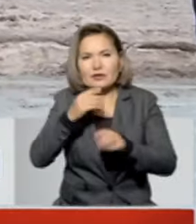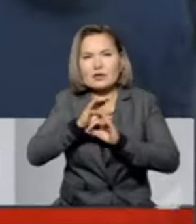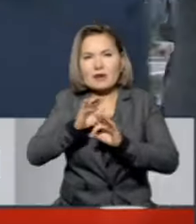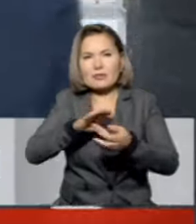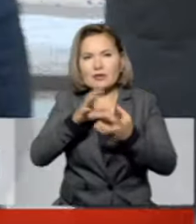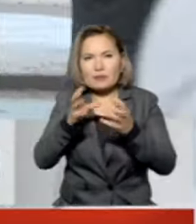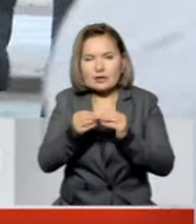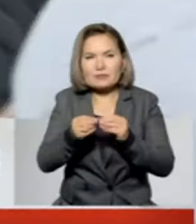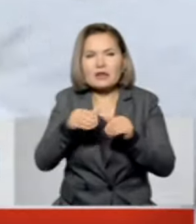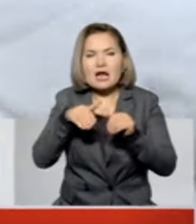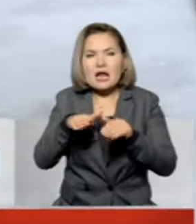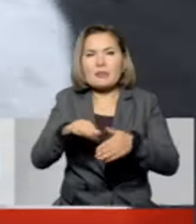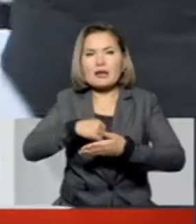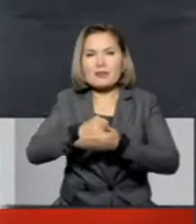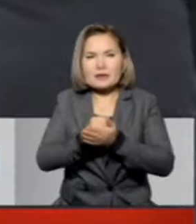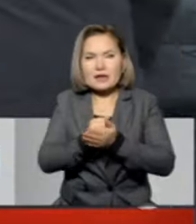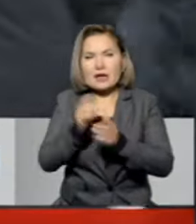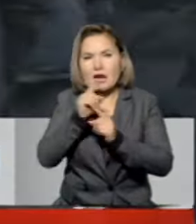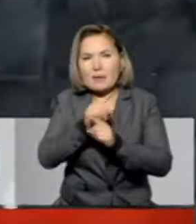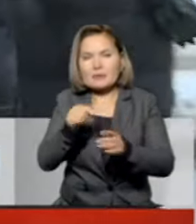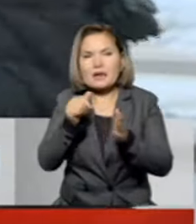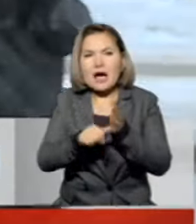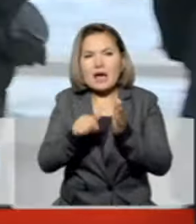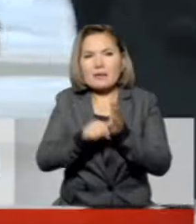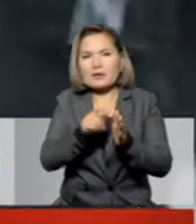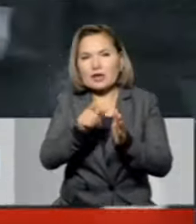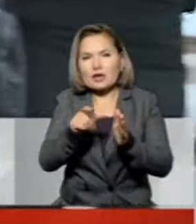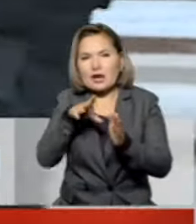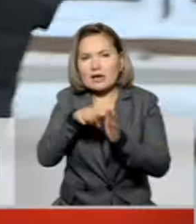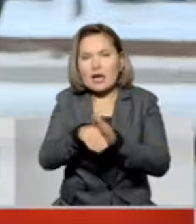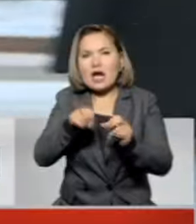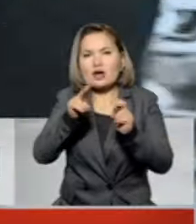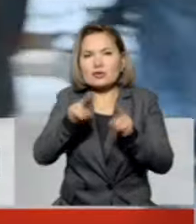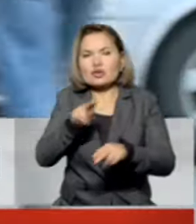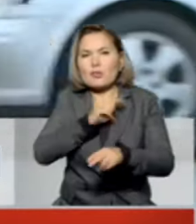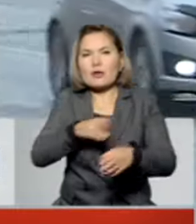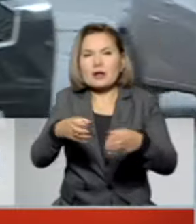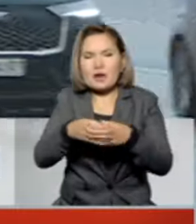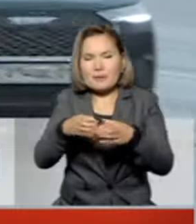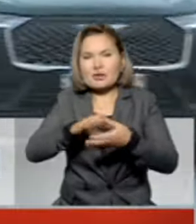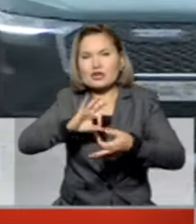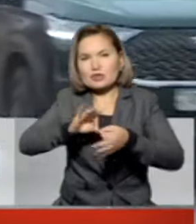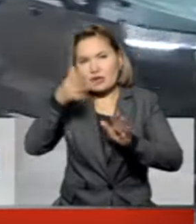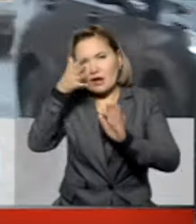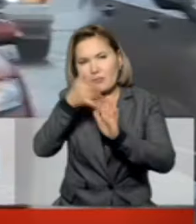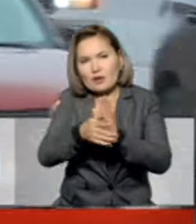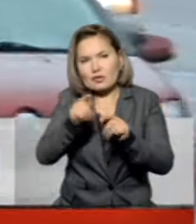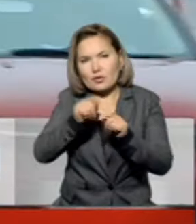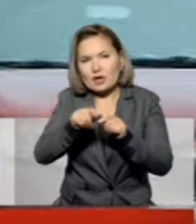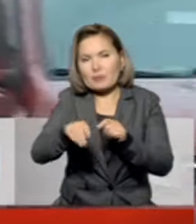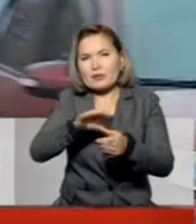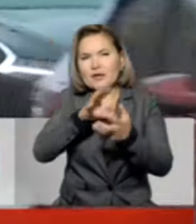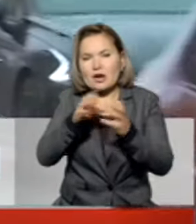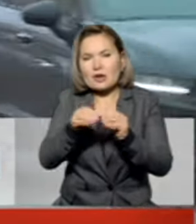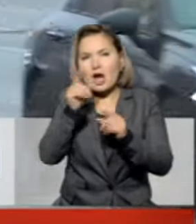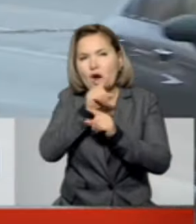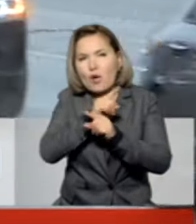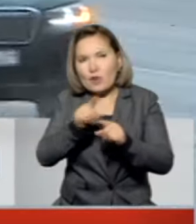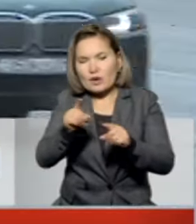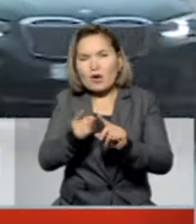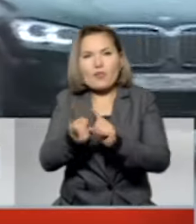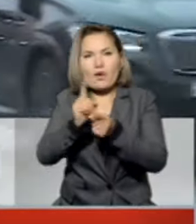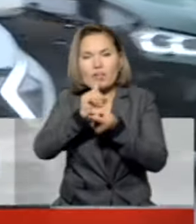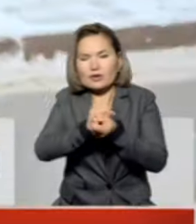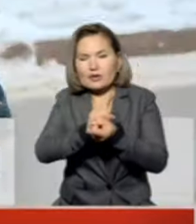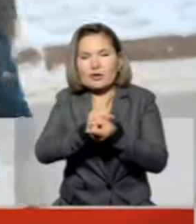Шақалиевтің сөзінше, бұл шешімді қабылдар кезде 60 адамнан тұратын арнайы жұмыс тобы жан-жақты зерттеген. Ортақ уақыт белдеуіне